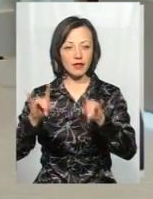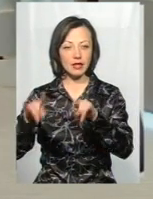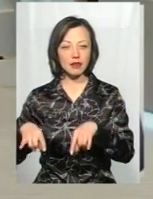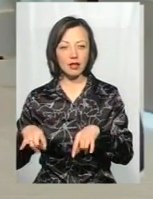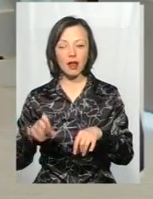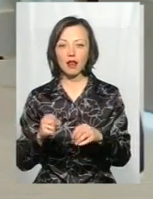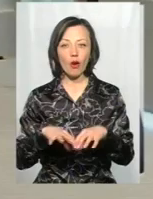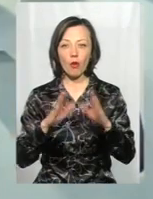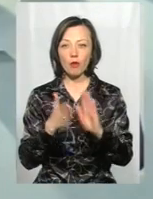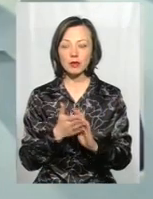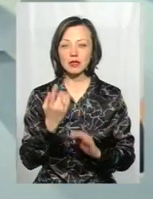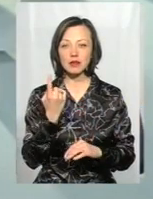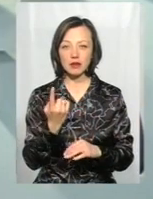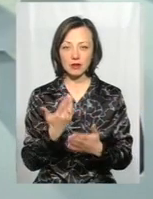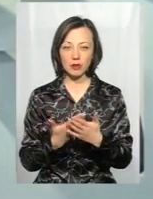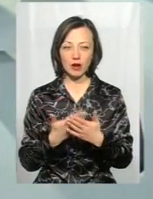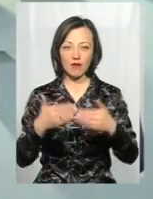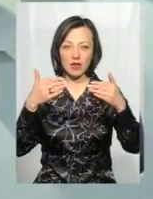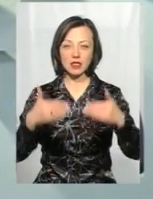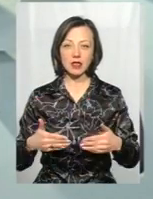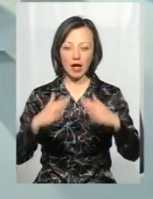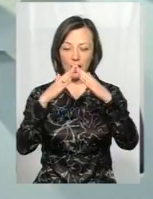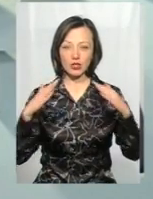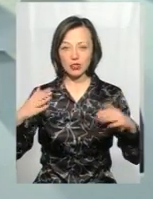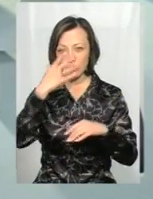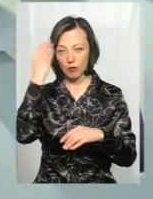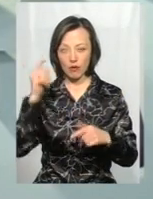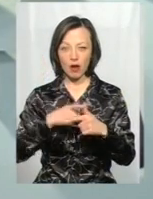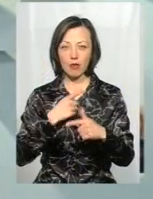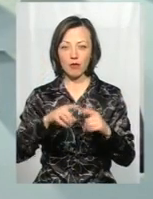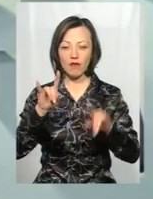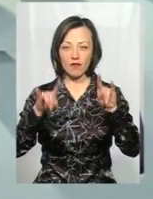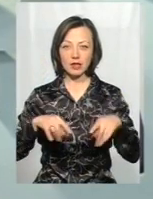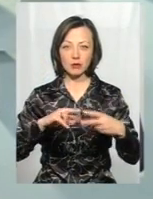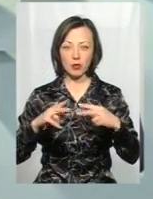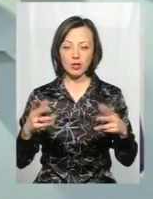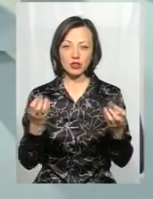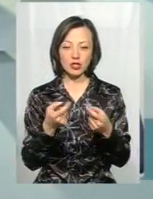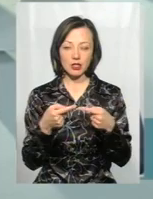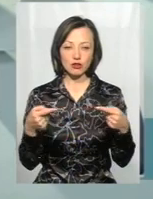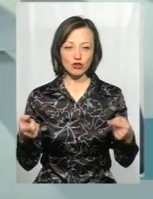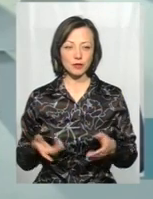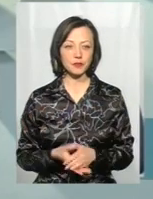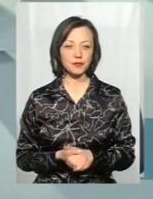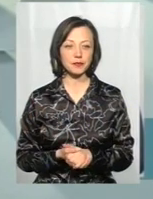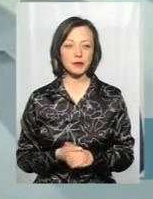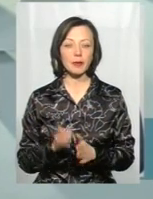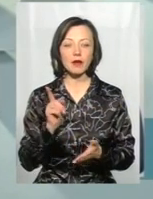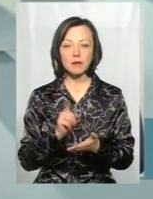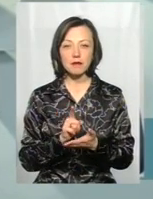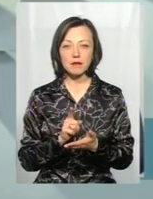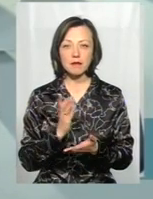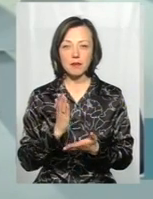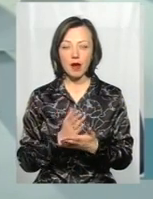як дехто, що тільки фасад, а кришу забув вікна поміняти, або ще якісь інші речі. ми маємо економію